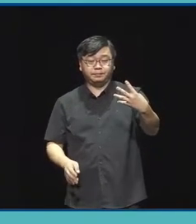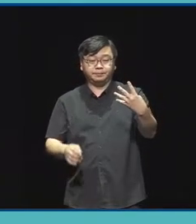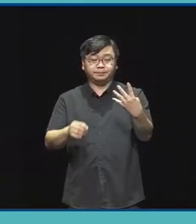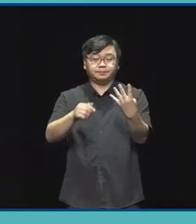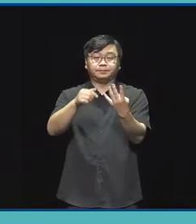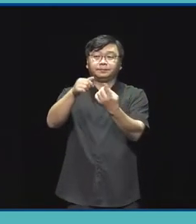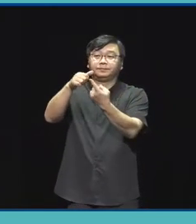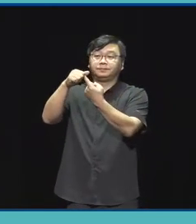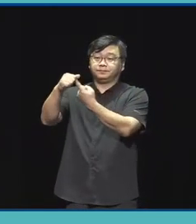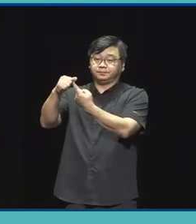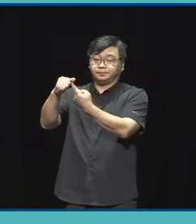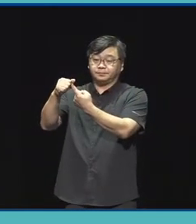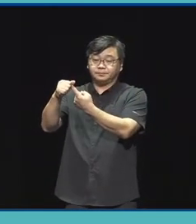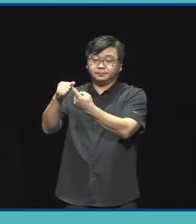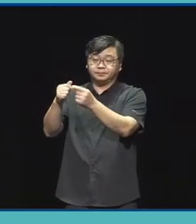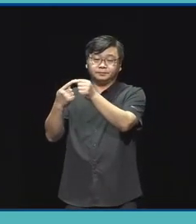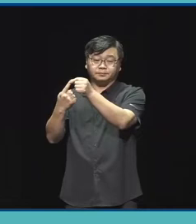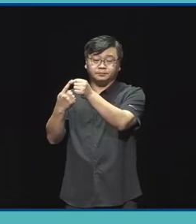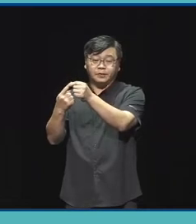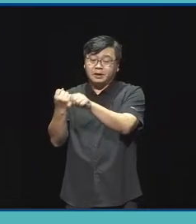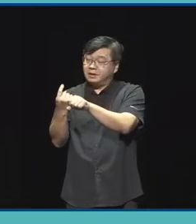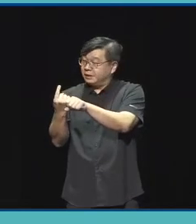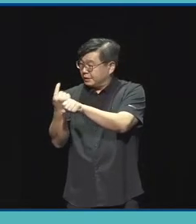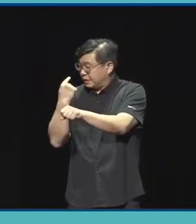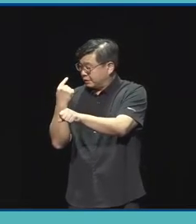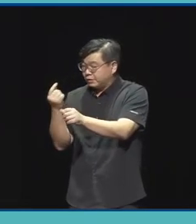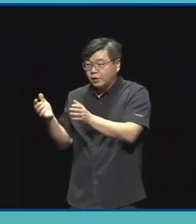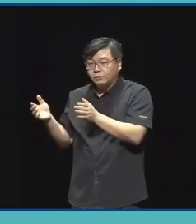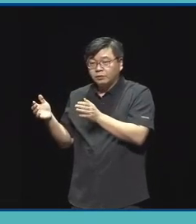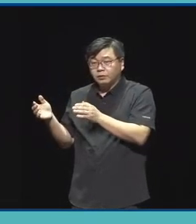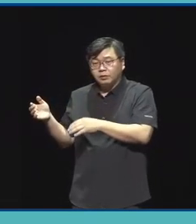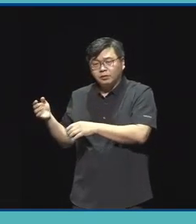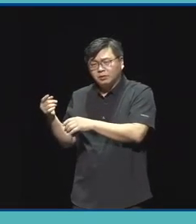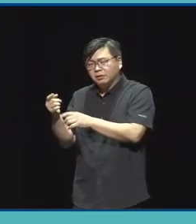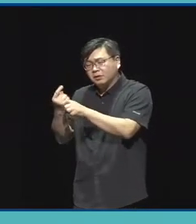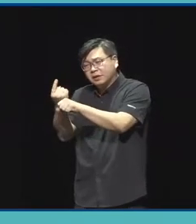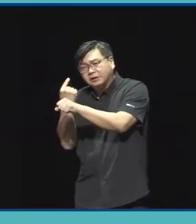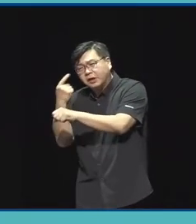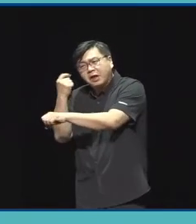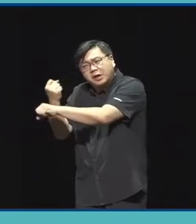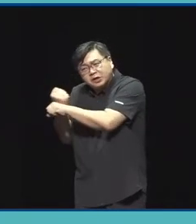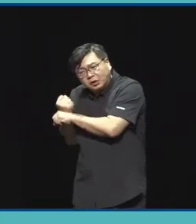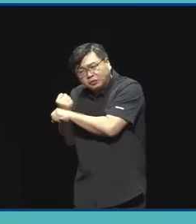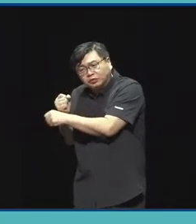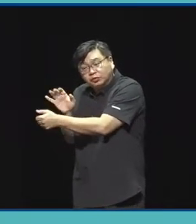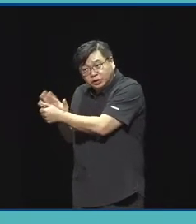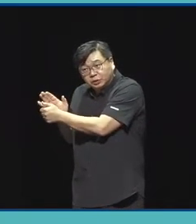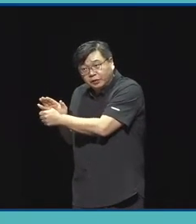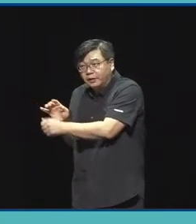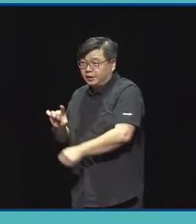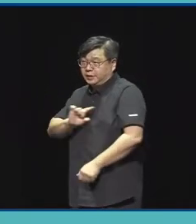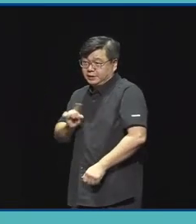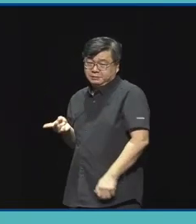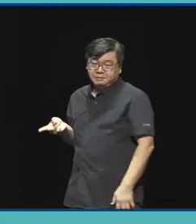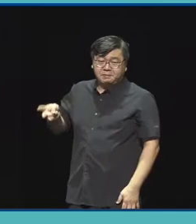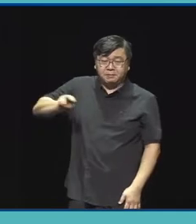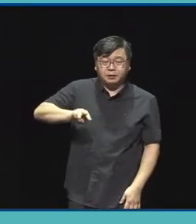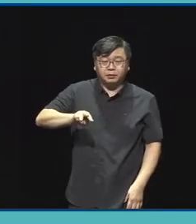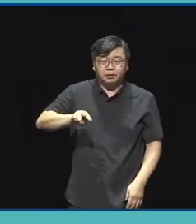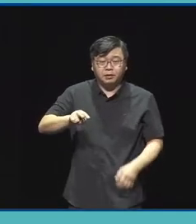그 작년까지 연구지원형으로 했다가 올해 공이 창작의 과정 공공예술이라는